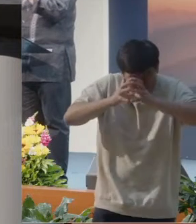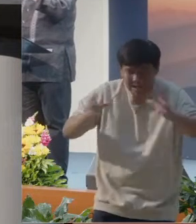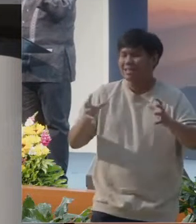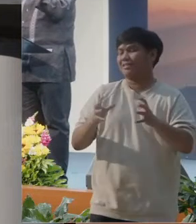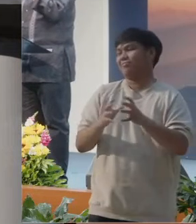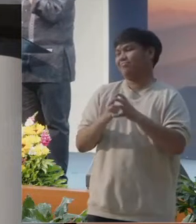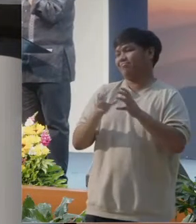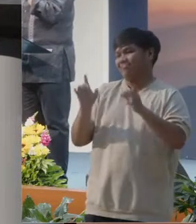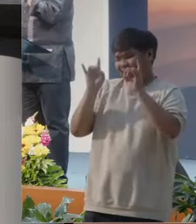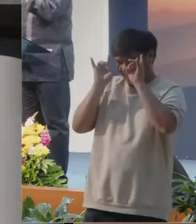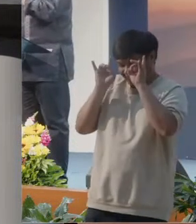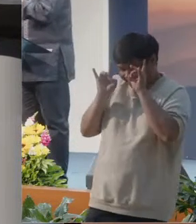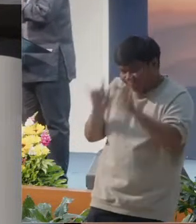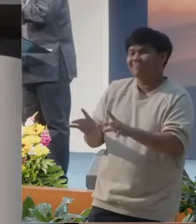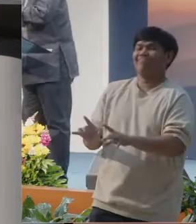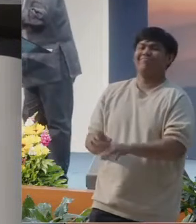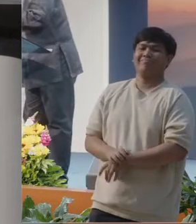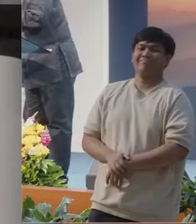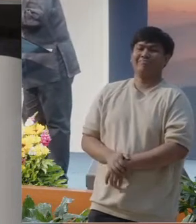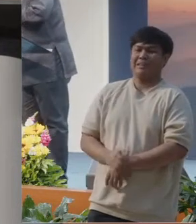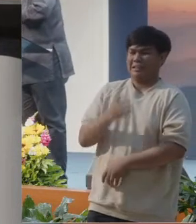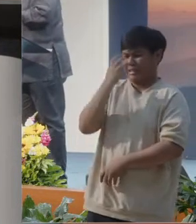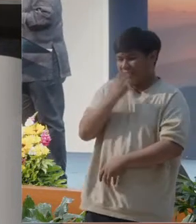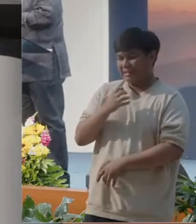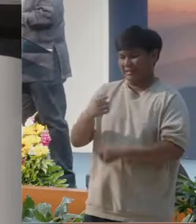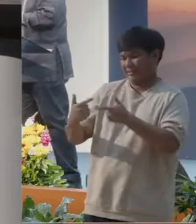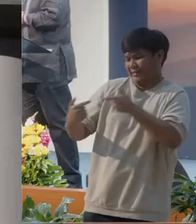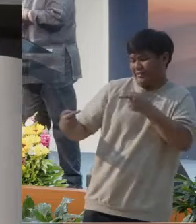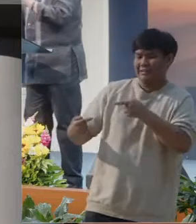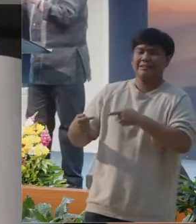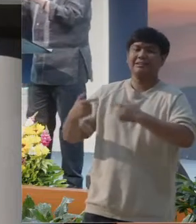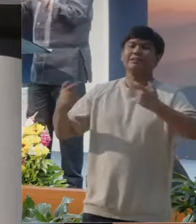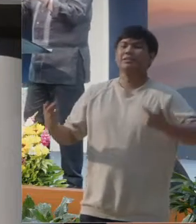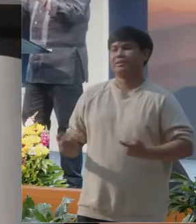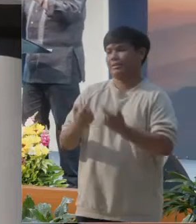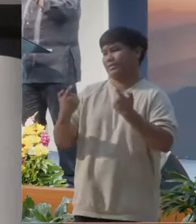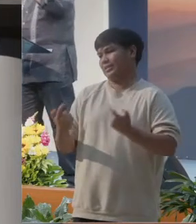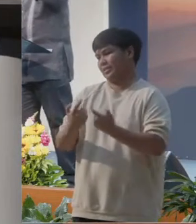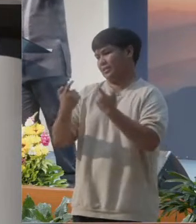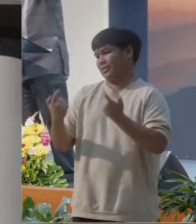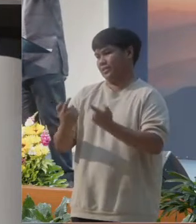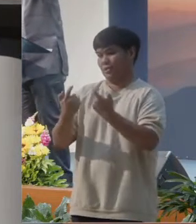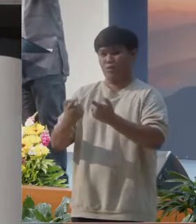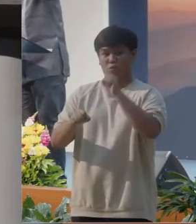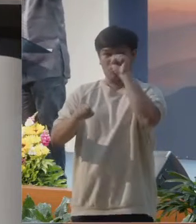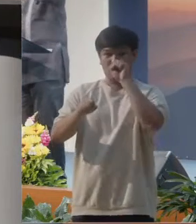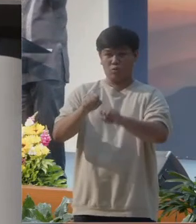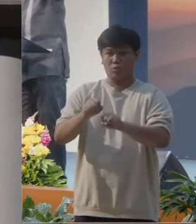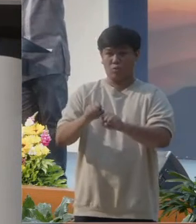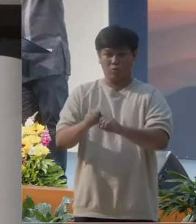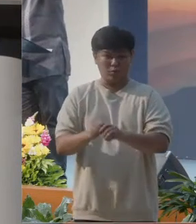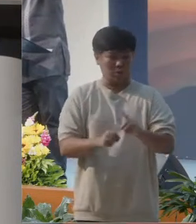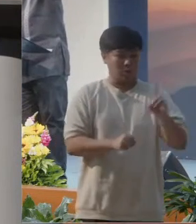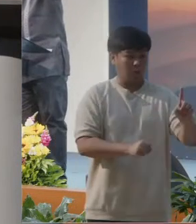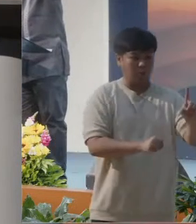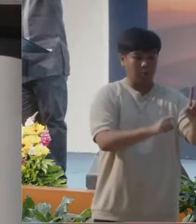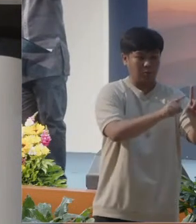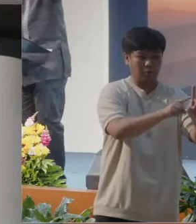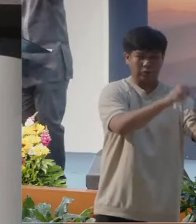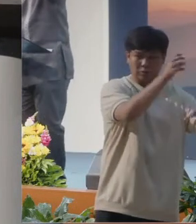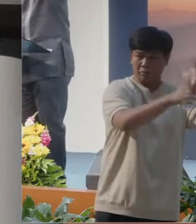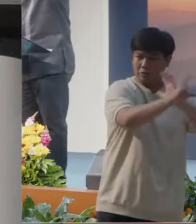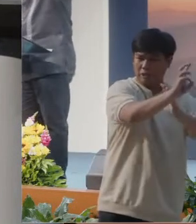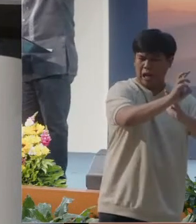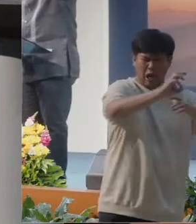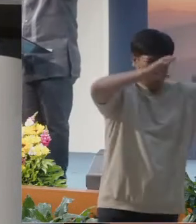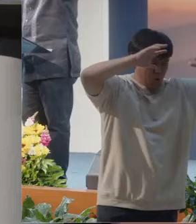ang galit ng Panginoon sa kasalanan. Kaya nga po nakita nyo sa isang banda may papuri,